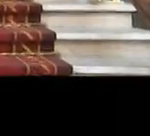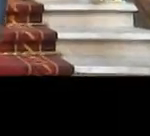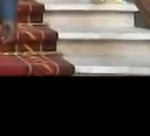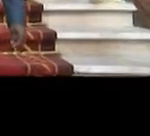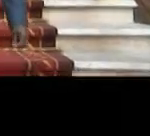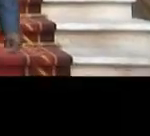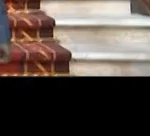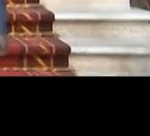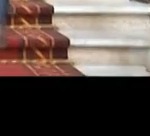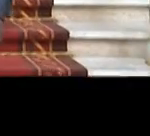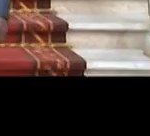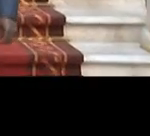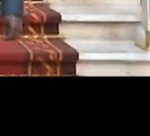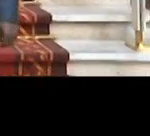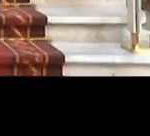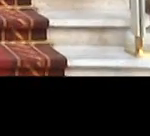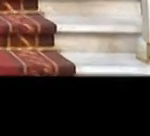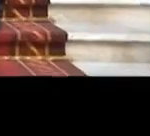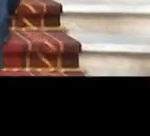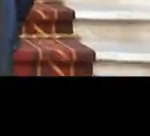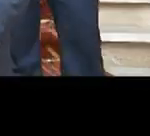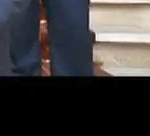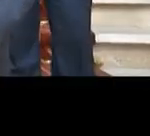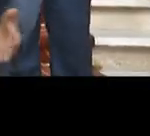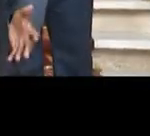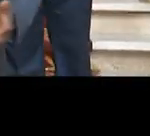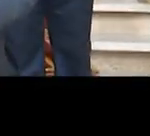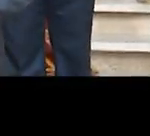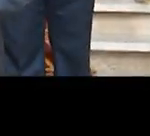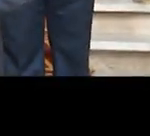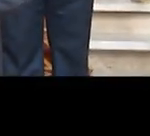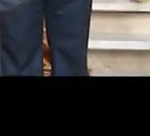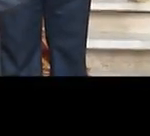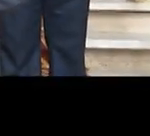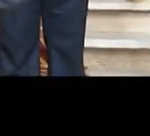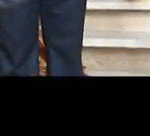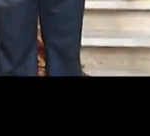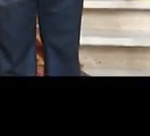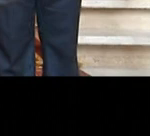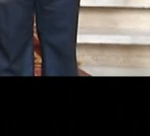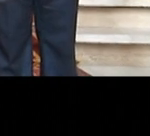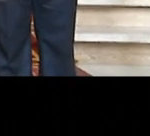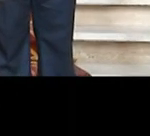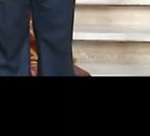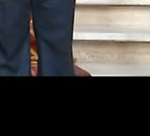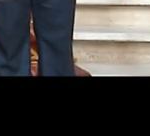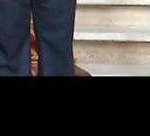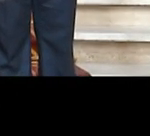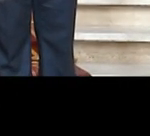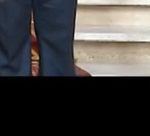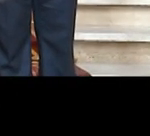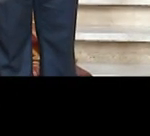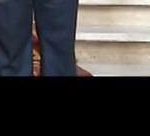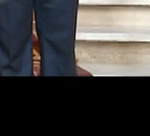évoquer l'excellence des relations entre leurs deux pays. Je n'ai pas besoin d'insister sur les relations